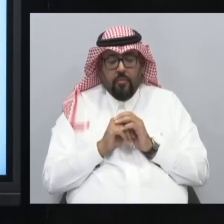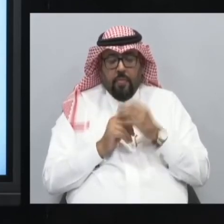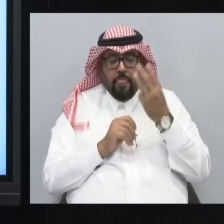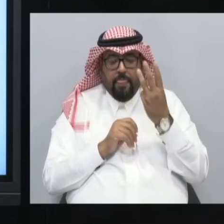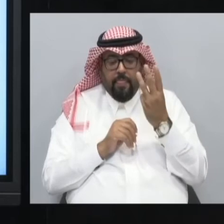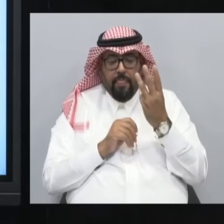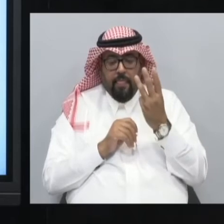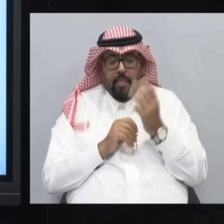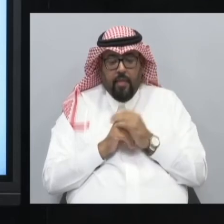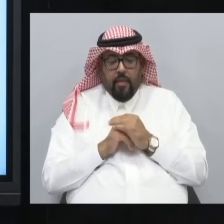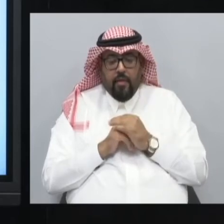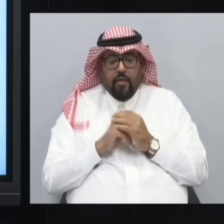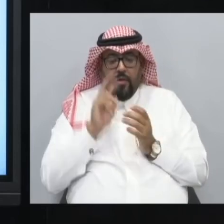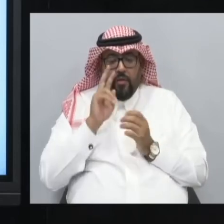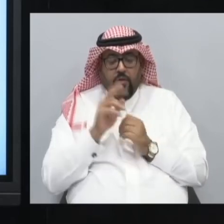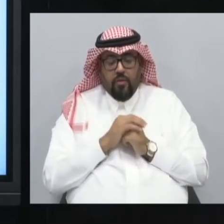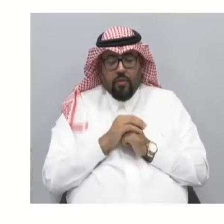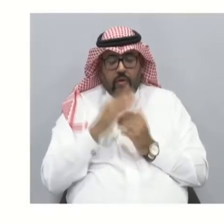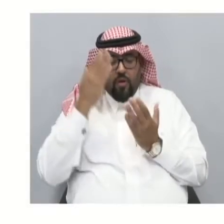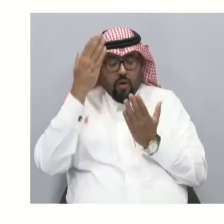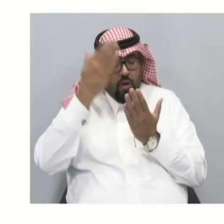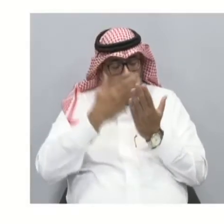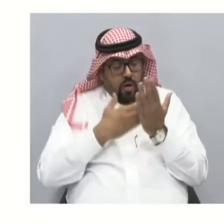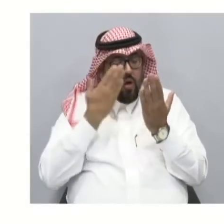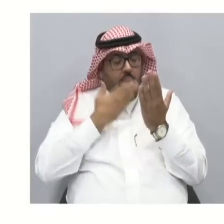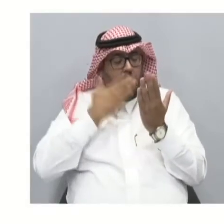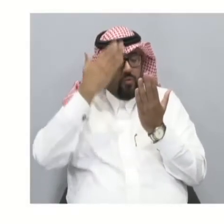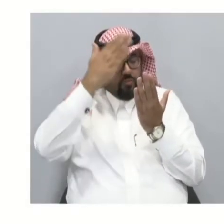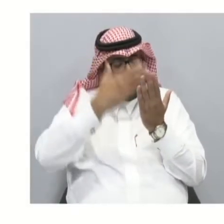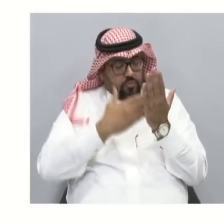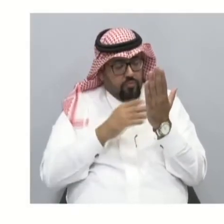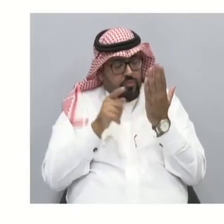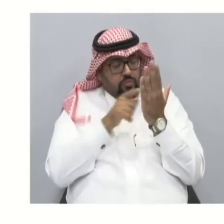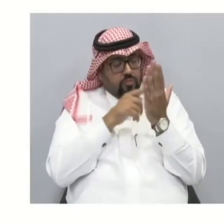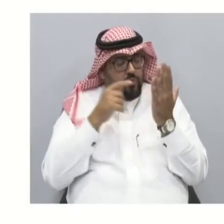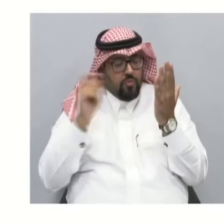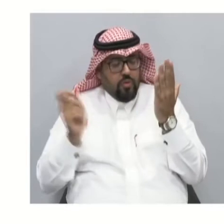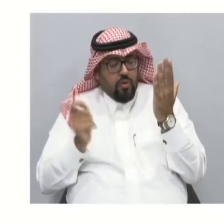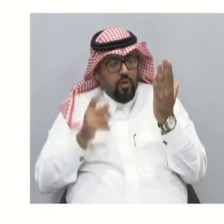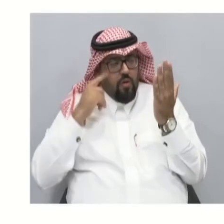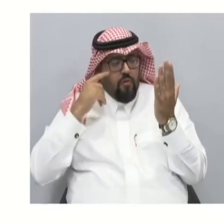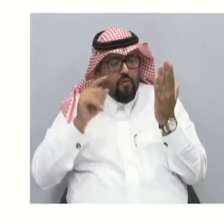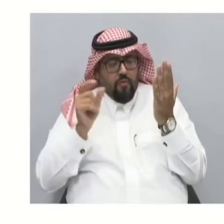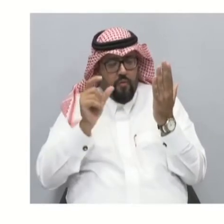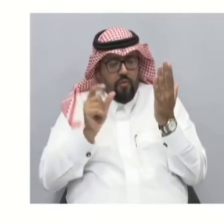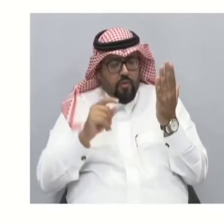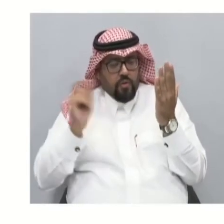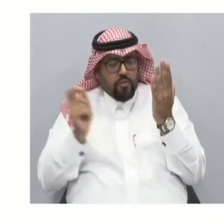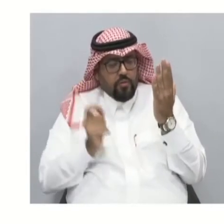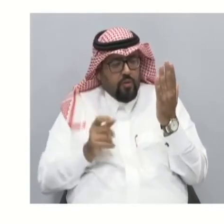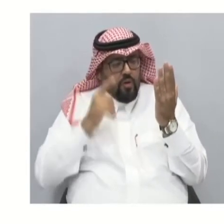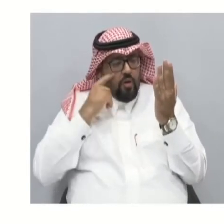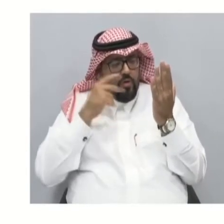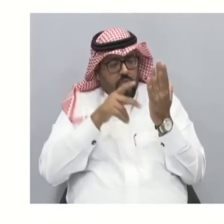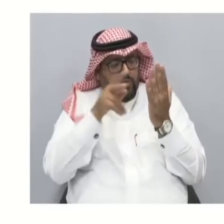ثلاثة، لاحظ هنا، أقرأ الفقرة الآتية ثم أسجل تعليقاتي في الفراغات كما هو مطلوب. بعد